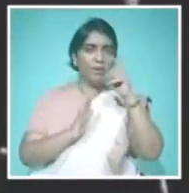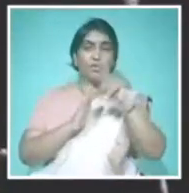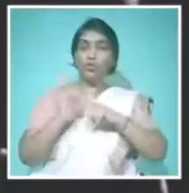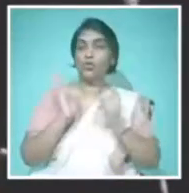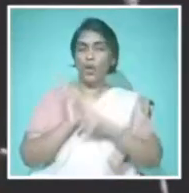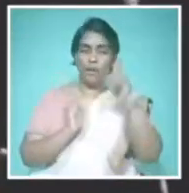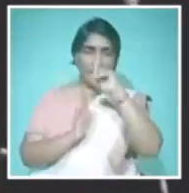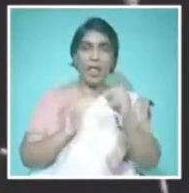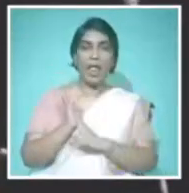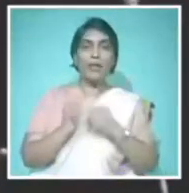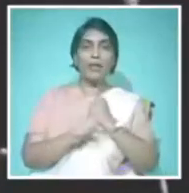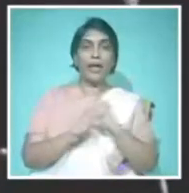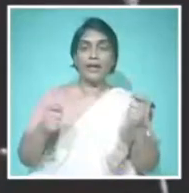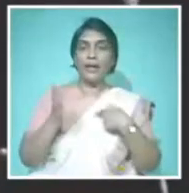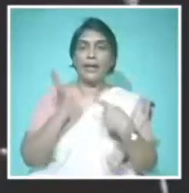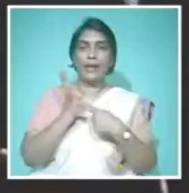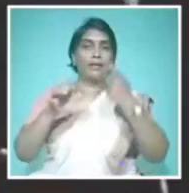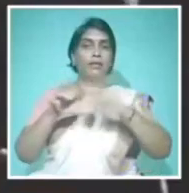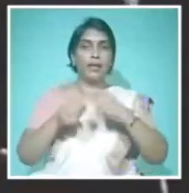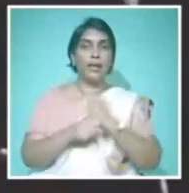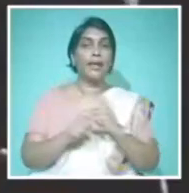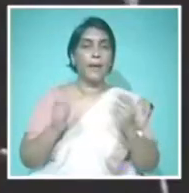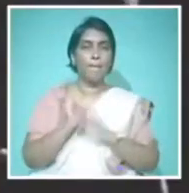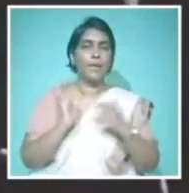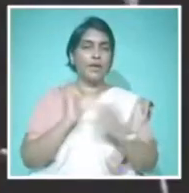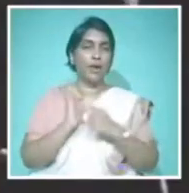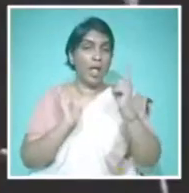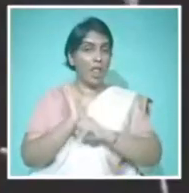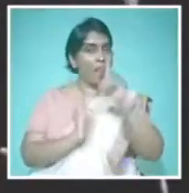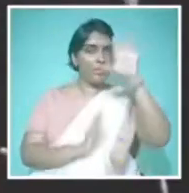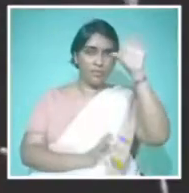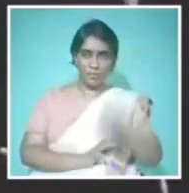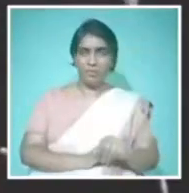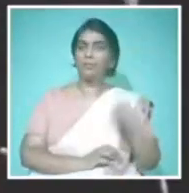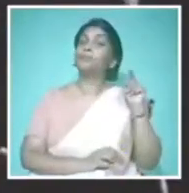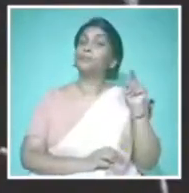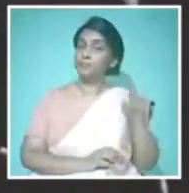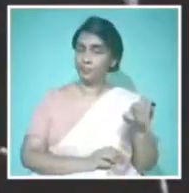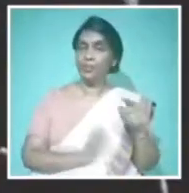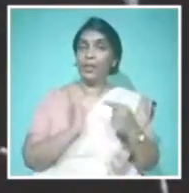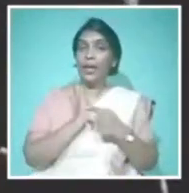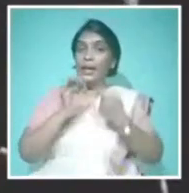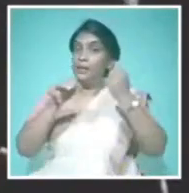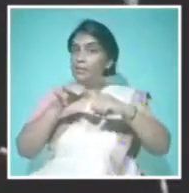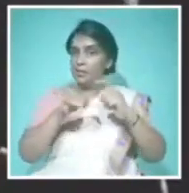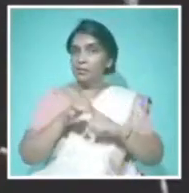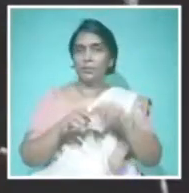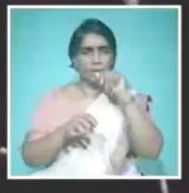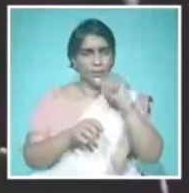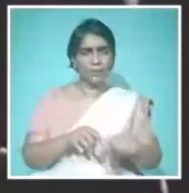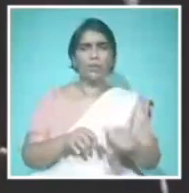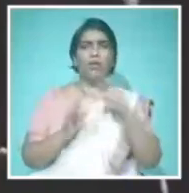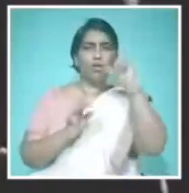ජූලි මාසේ ලිට්‍රෝ සමාගමේ ටෙන්ඩරයක් ගෑස් මෙට්‍රිටොන් ලක්ෂයක් ගේන්න එතකොට මේ ටෙන්ඩර් එක ඉතාලි පැහැදිලිව